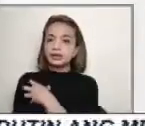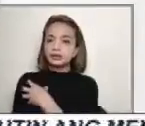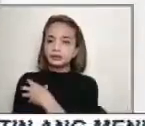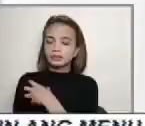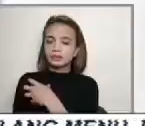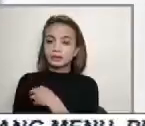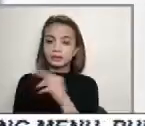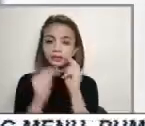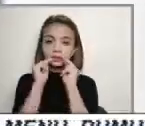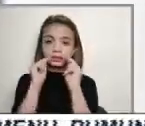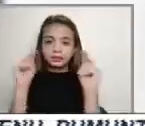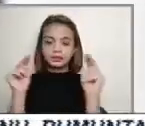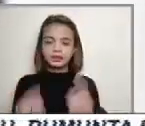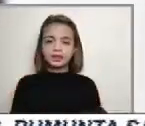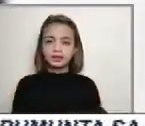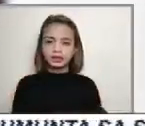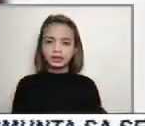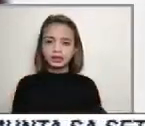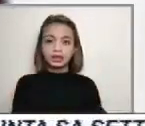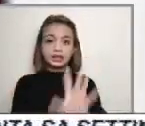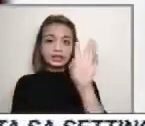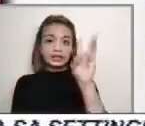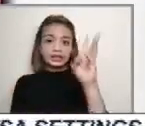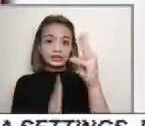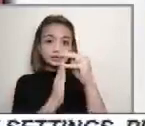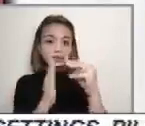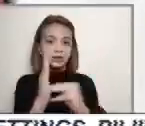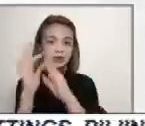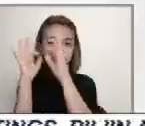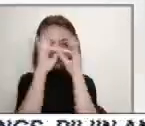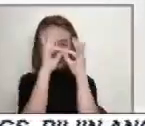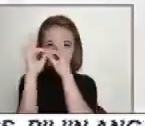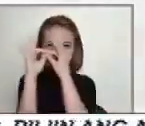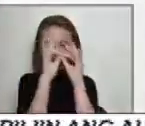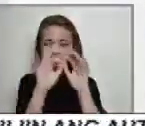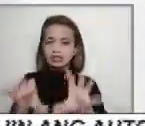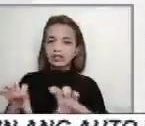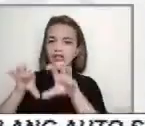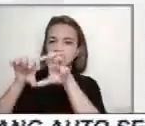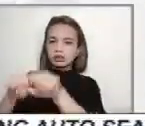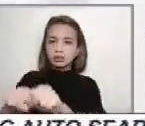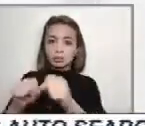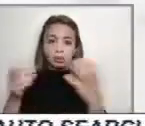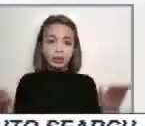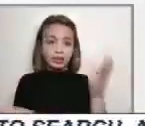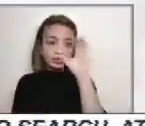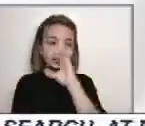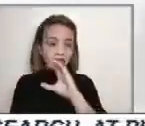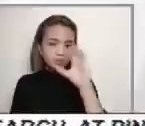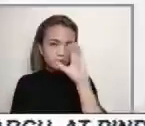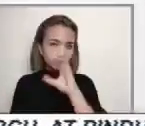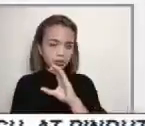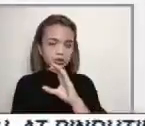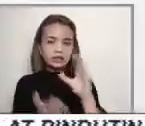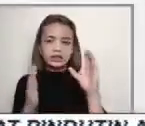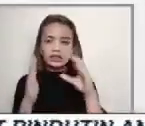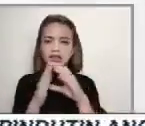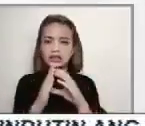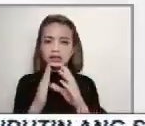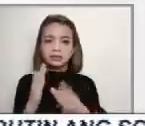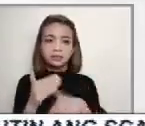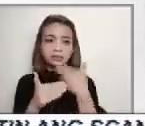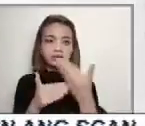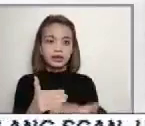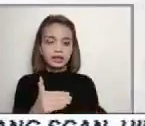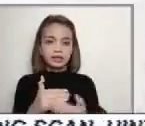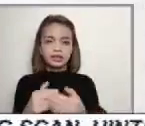Police sa kahabaan ng C4 Road, Barangay Bagong Bayan North, Navotas City. Nakumpiska dito ang nasa 150 gramo ng shabu na